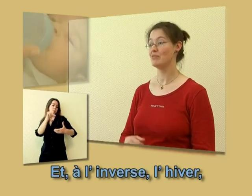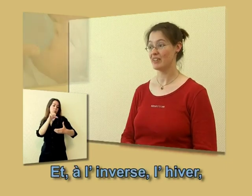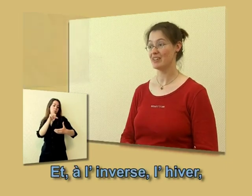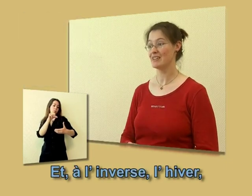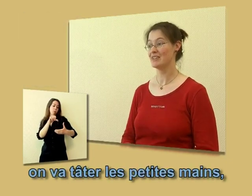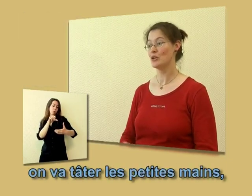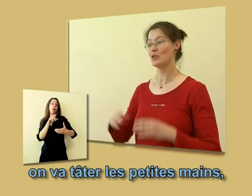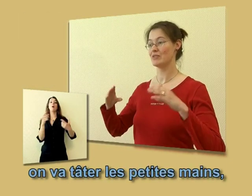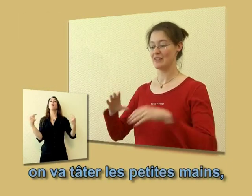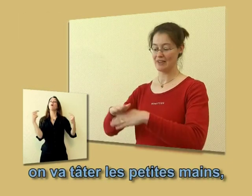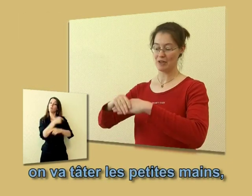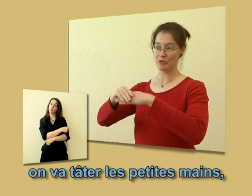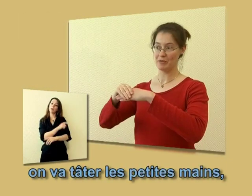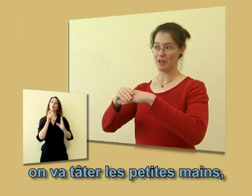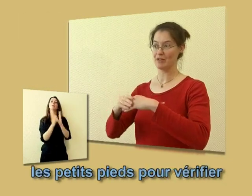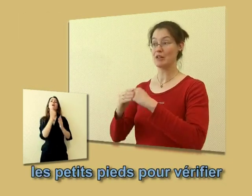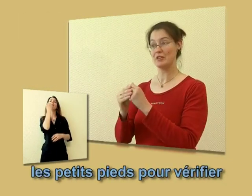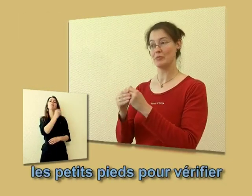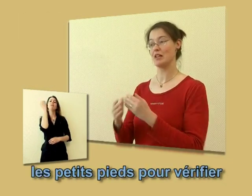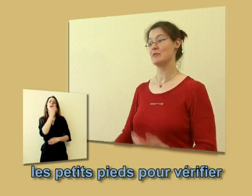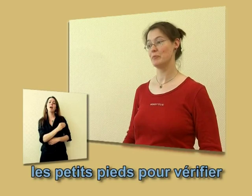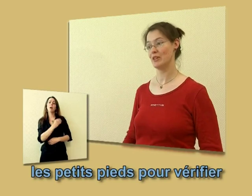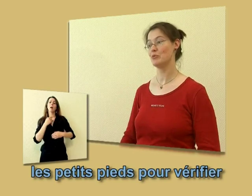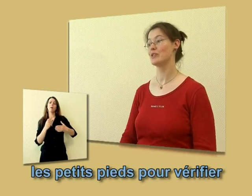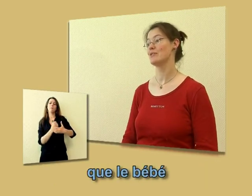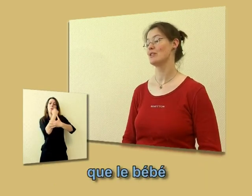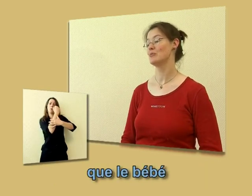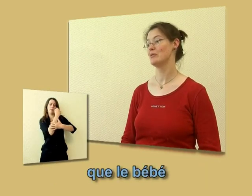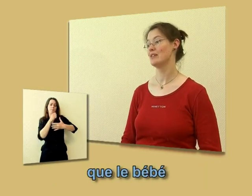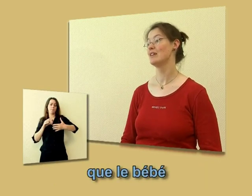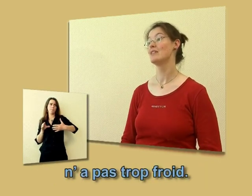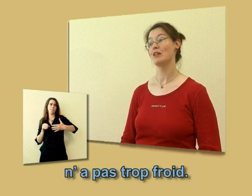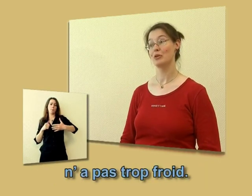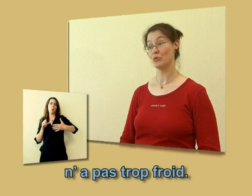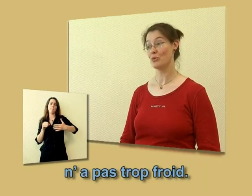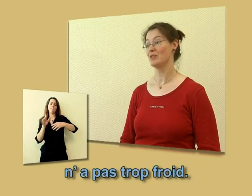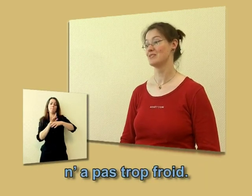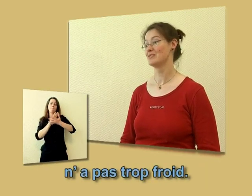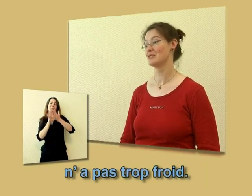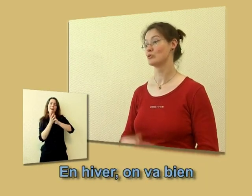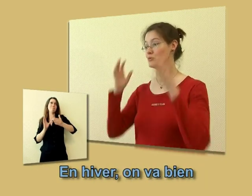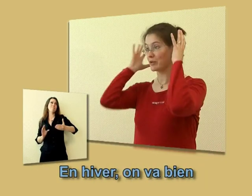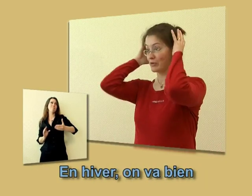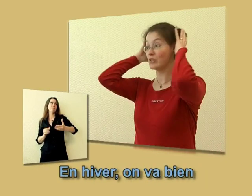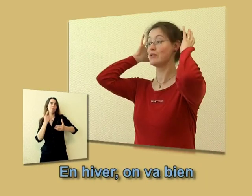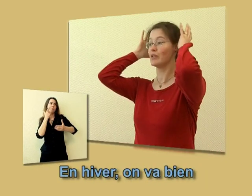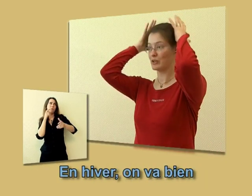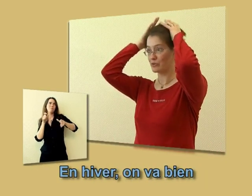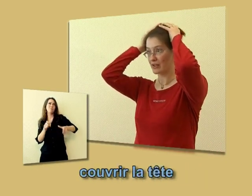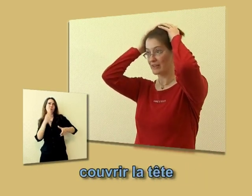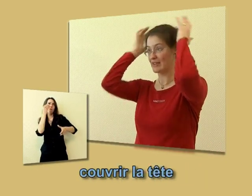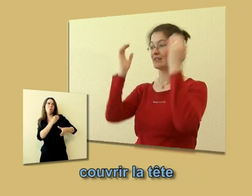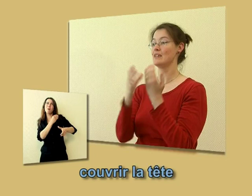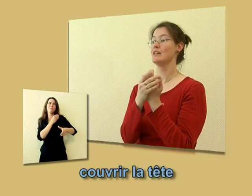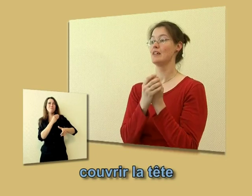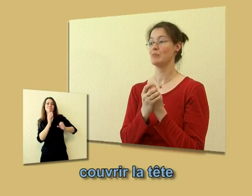en hiver, on va tâter les petites mains et les petits pieds pour vérifier que le bébé n'a pas trop froid. Donc en hiver, on va bien couvrir